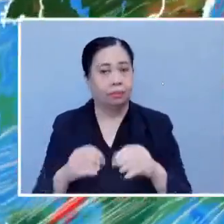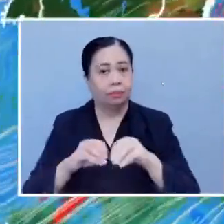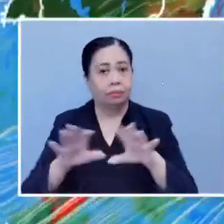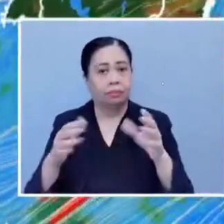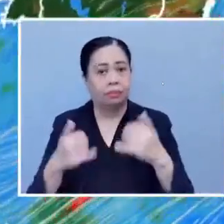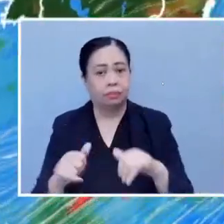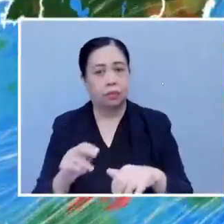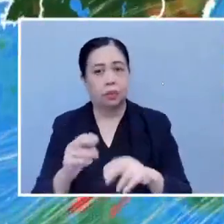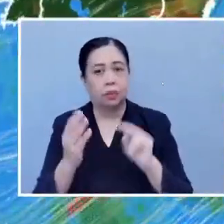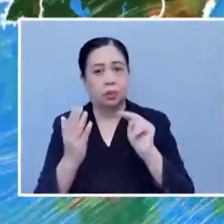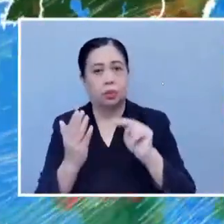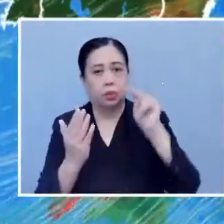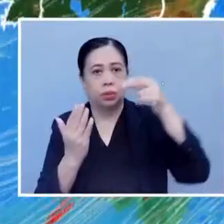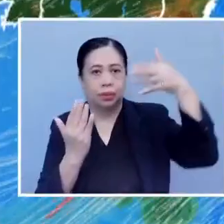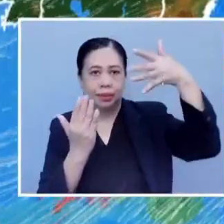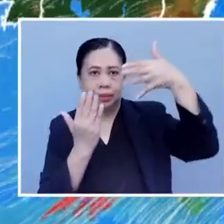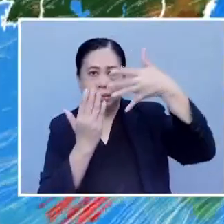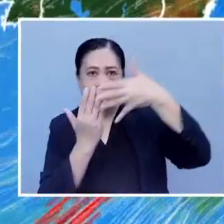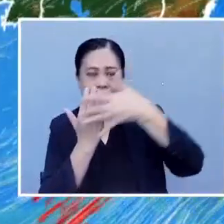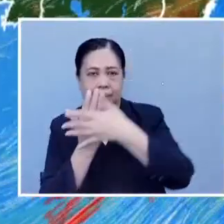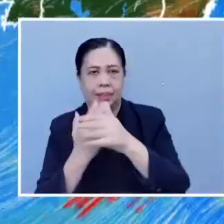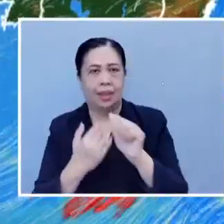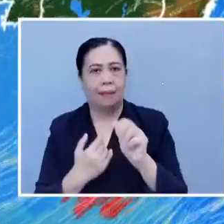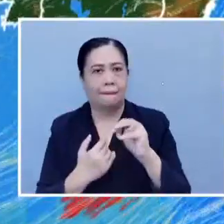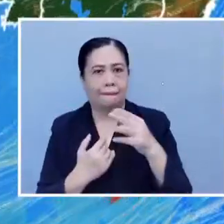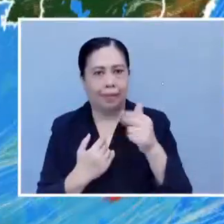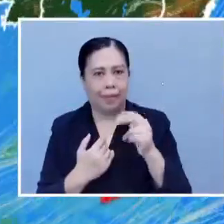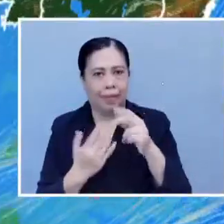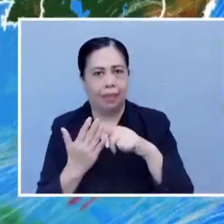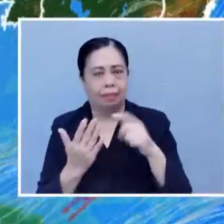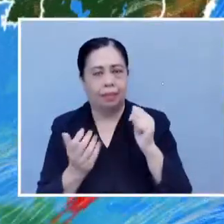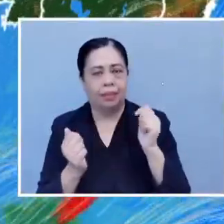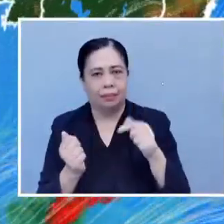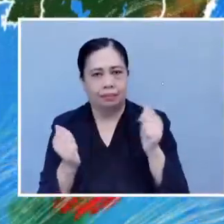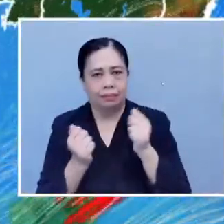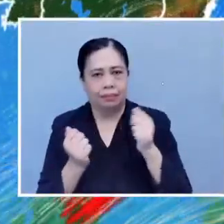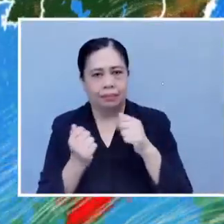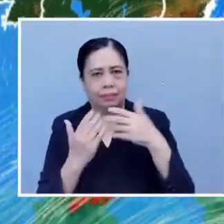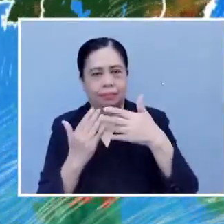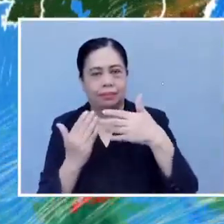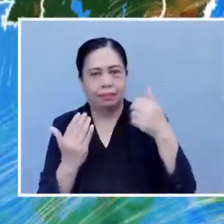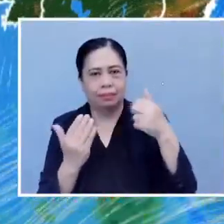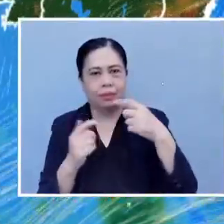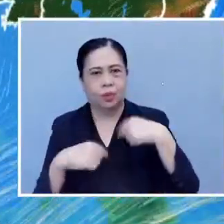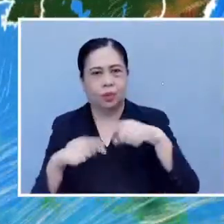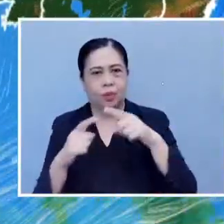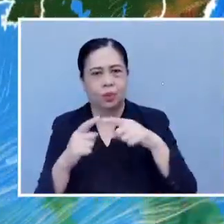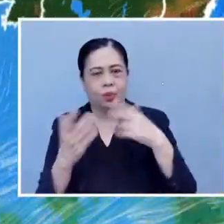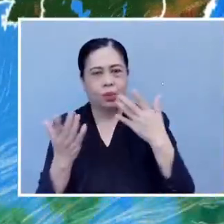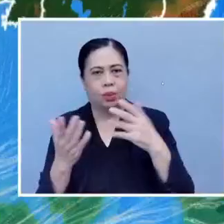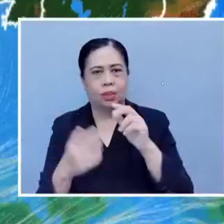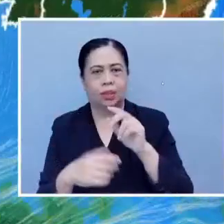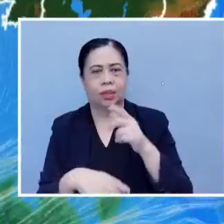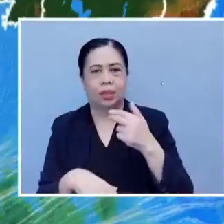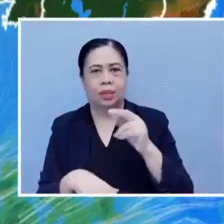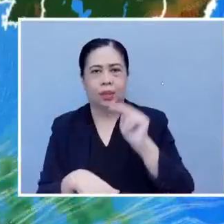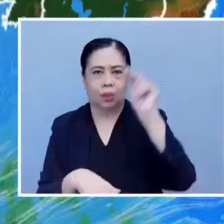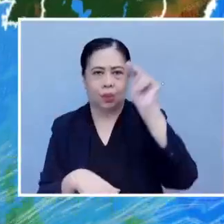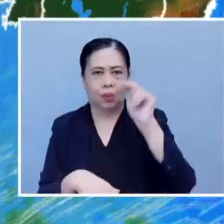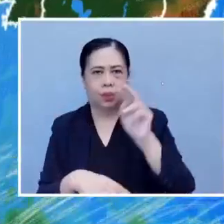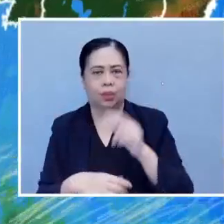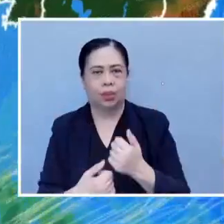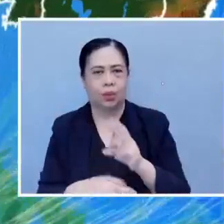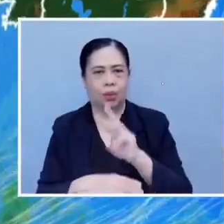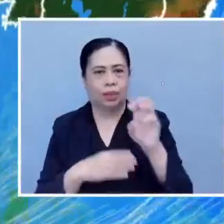ang northeast monsoon o amihan dyan sa northern Luzon, pero hihina yan at aatras pa pahilaga ngayong weekend. Kaya po